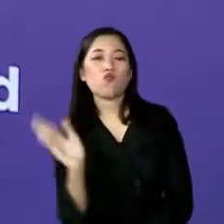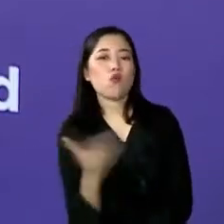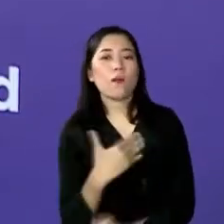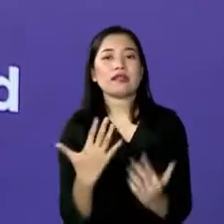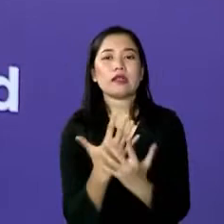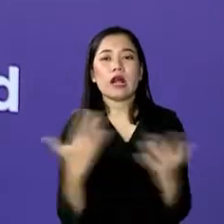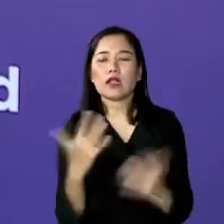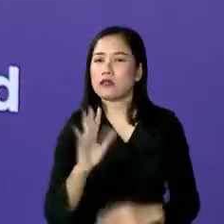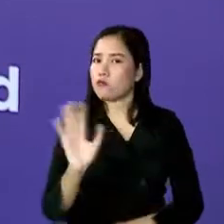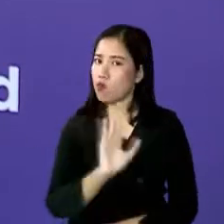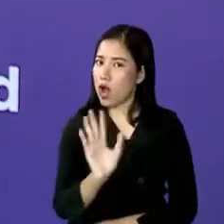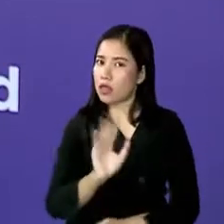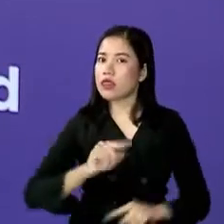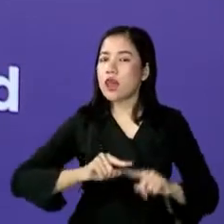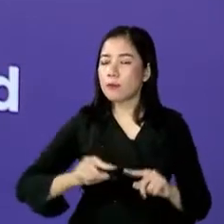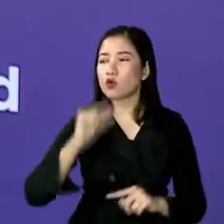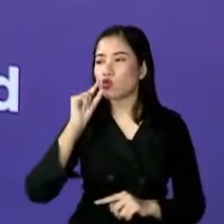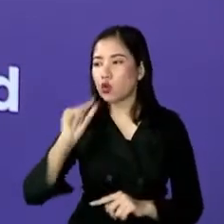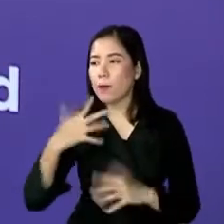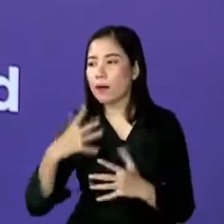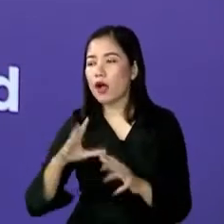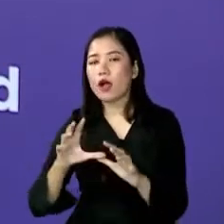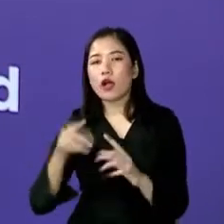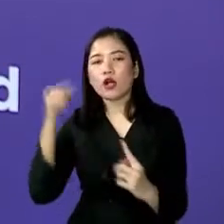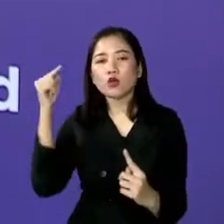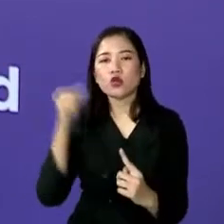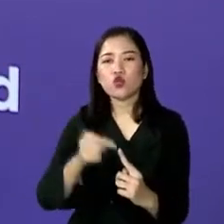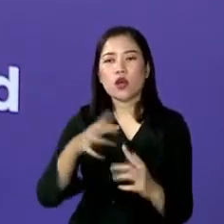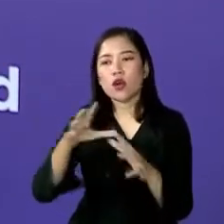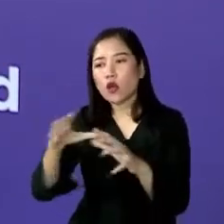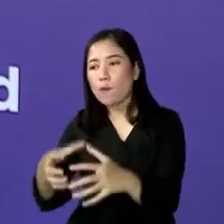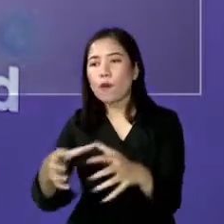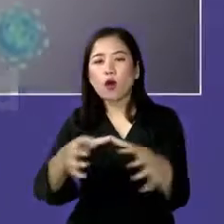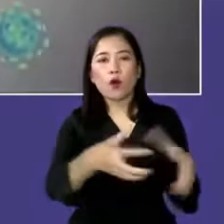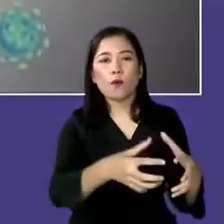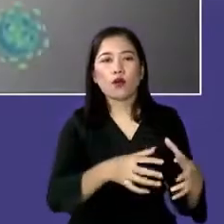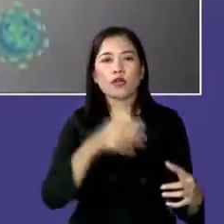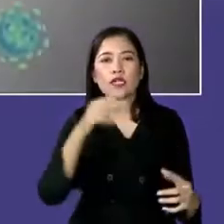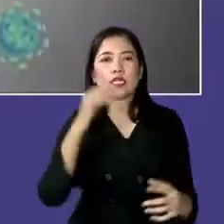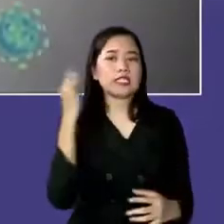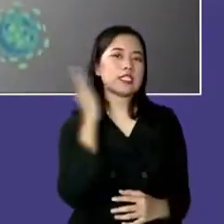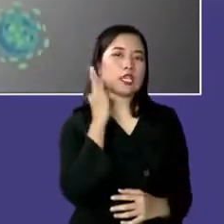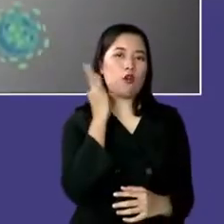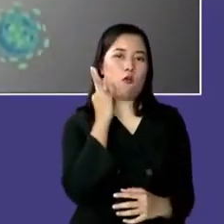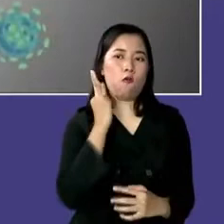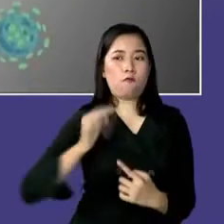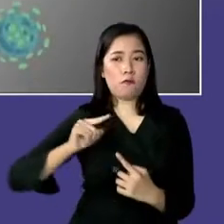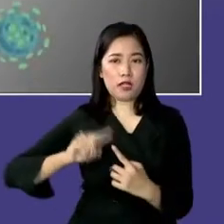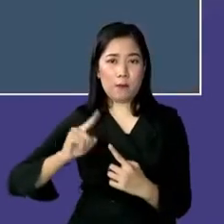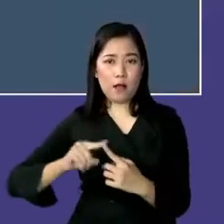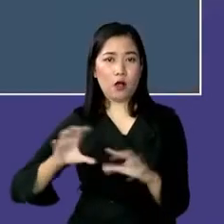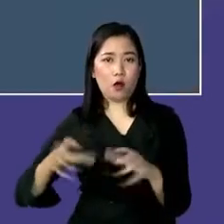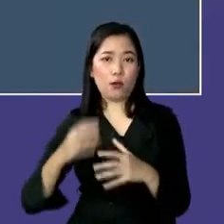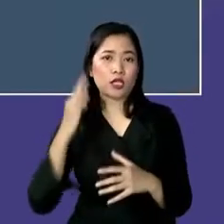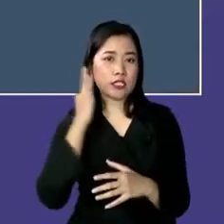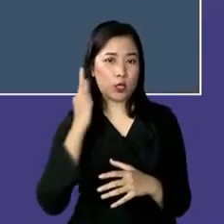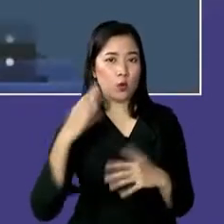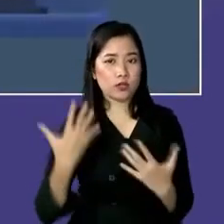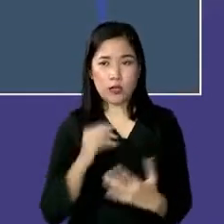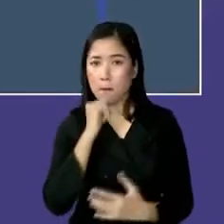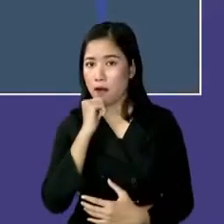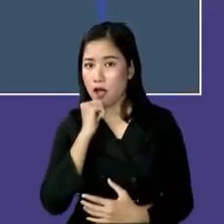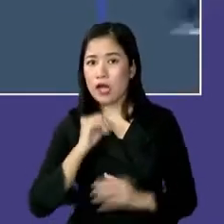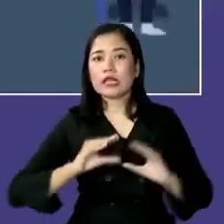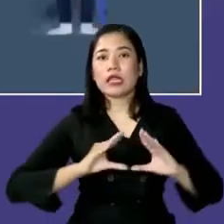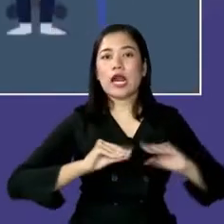tapi diberikan kepada kelompok-kelompok yang beresiko yang pertama tentu yang risikonya lebih tinggi adalah tenaga